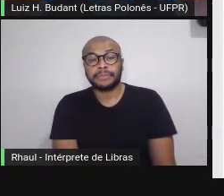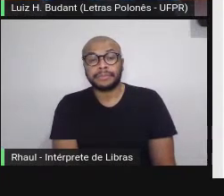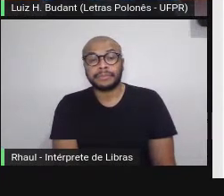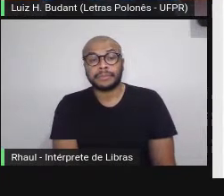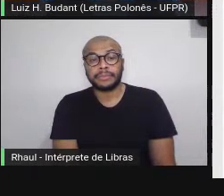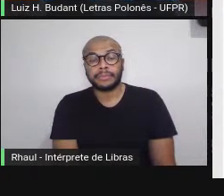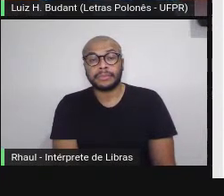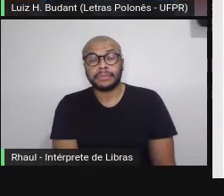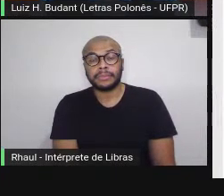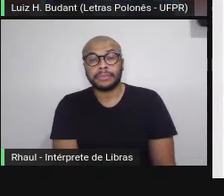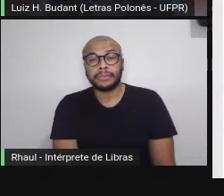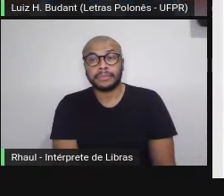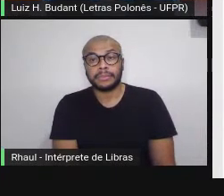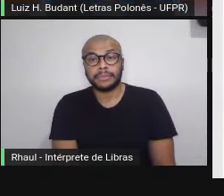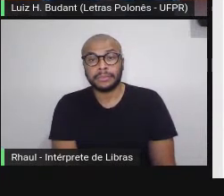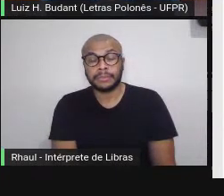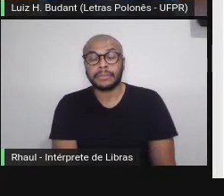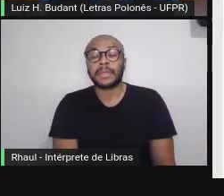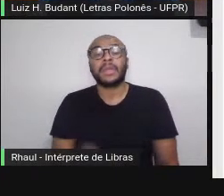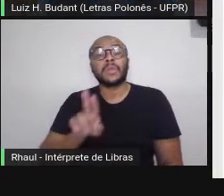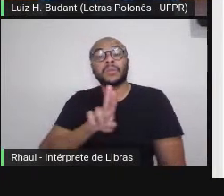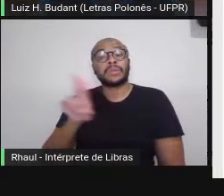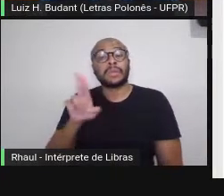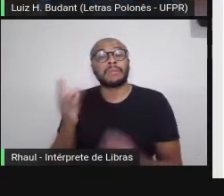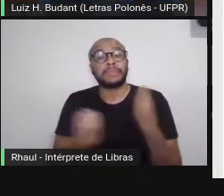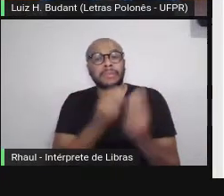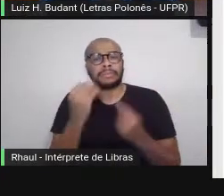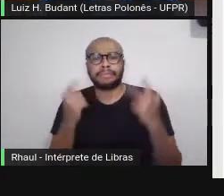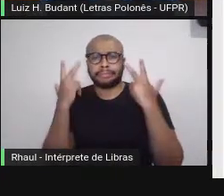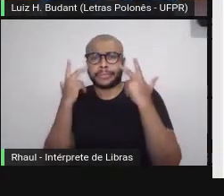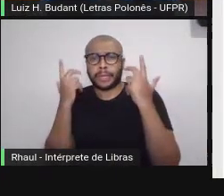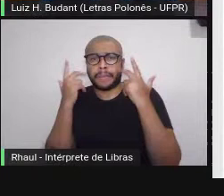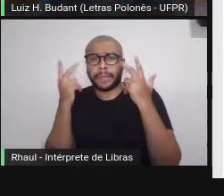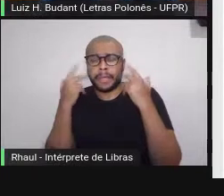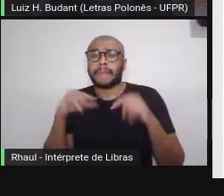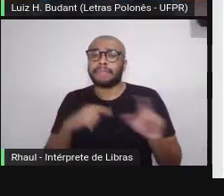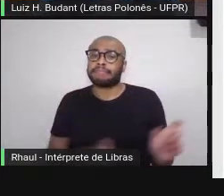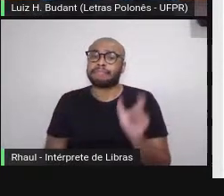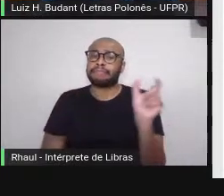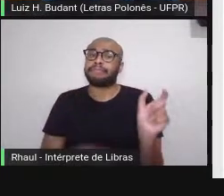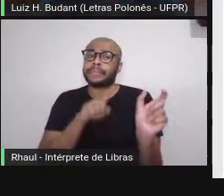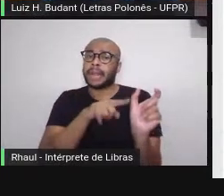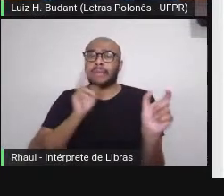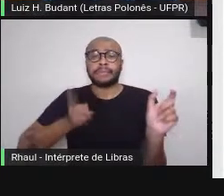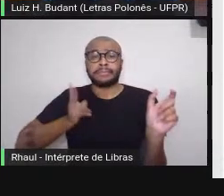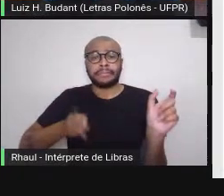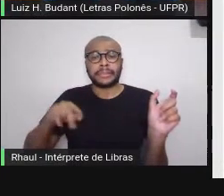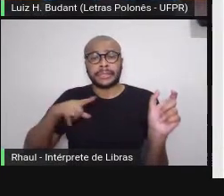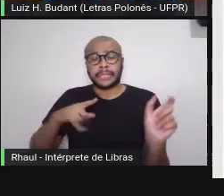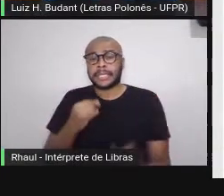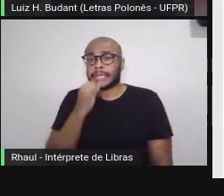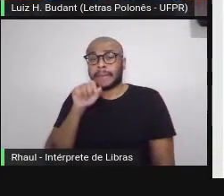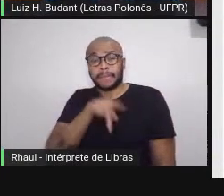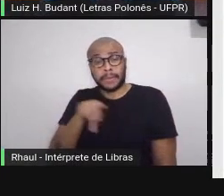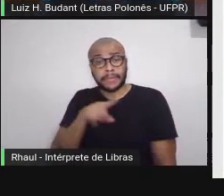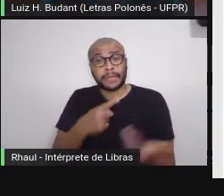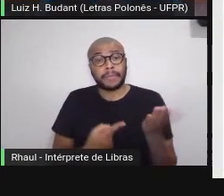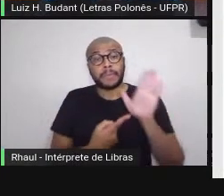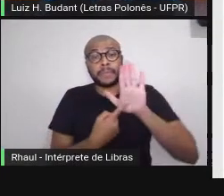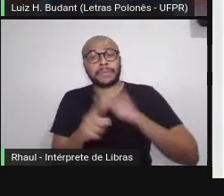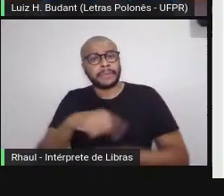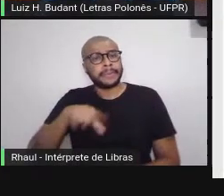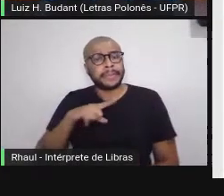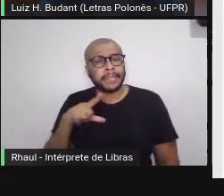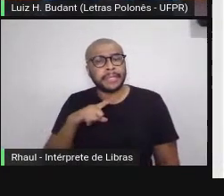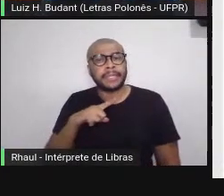Então, os nomes, eles são comuns, eles são as palavras que a gente declina sempre. Então, a professora traz exemplos de que